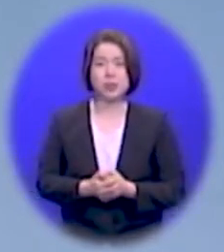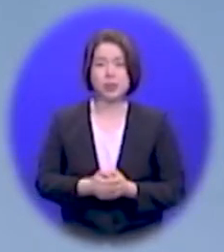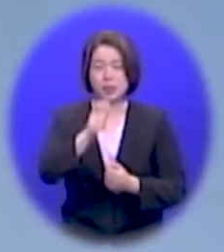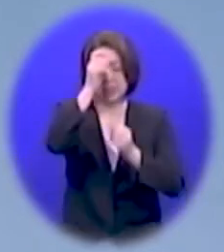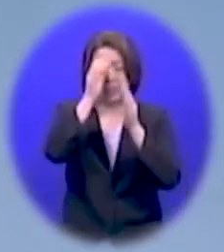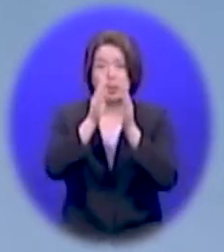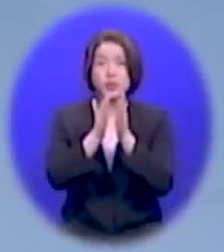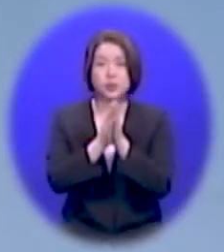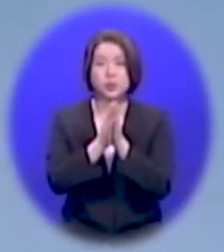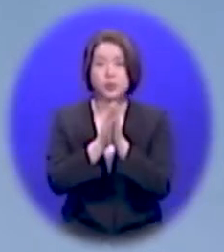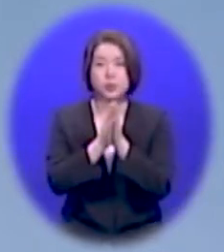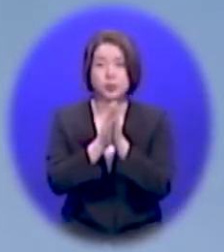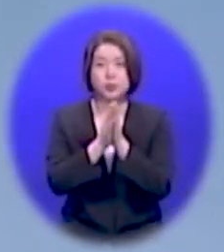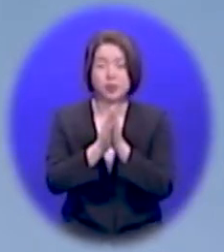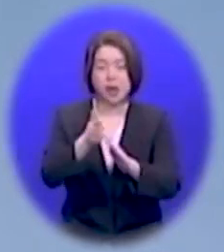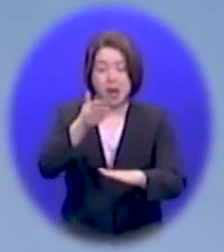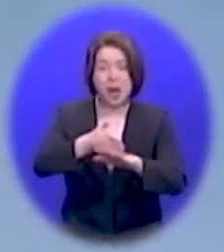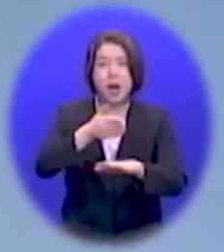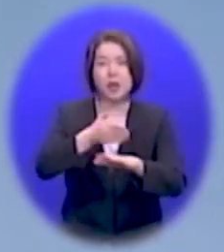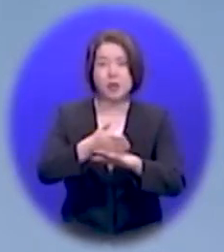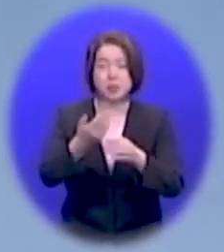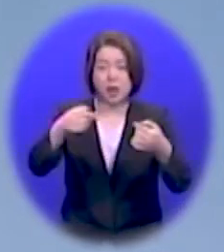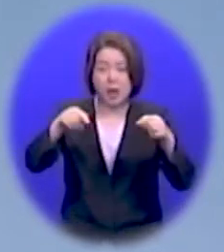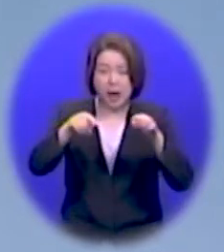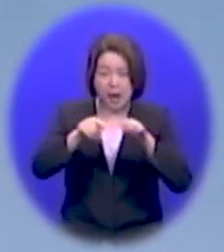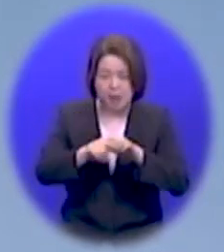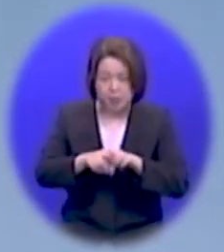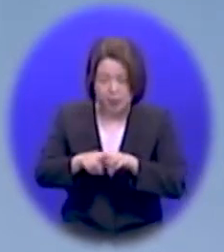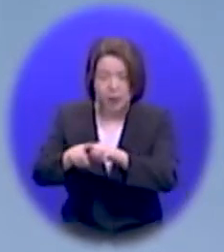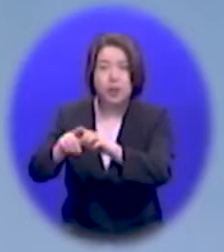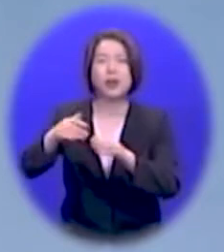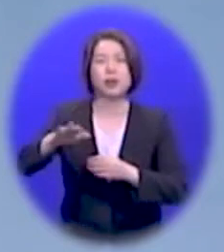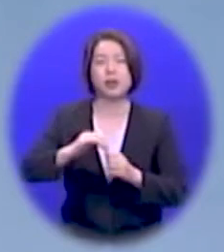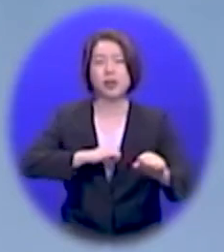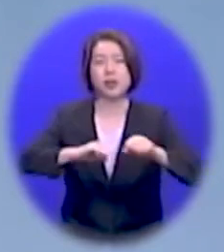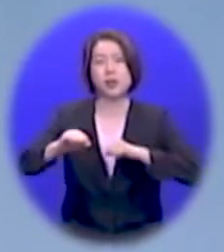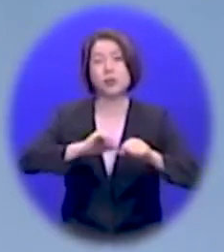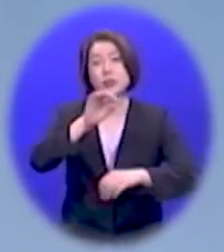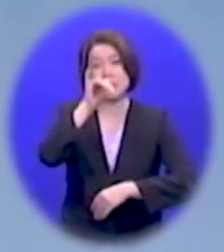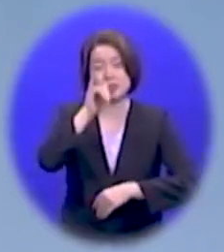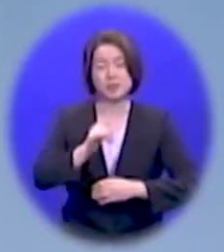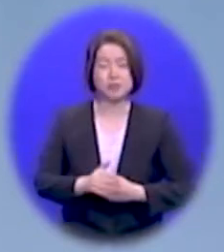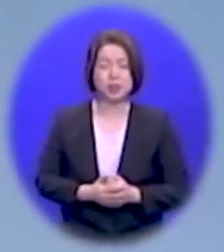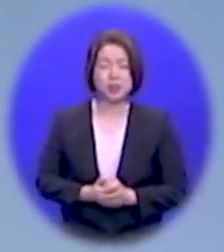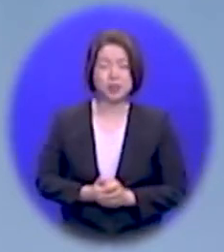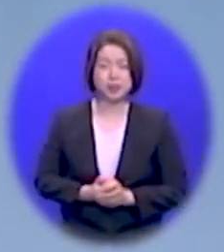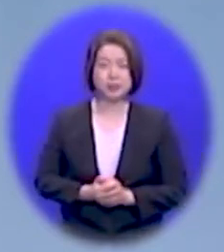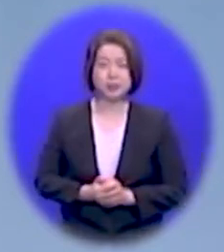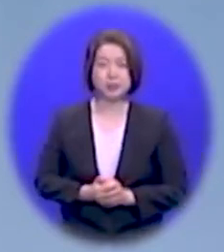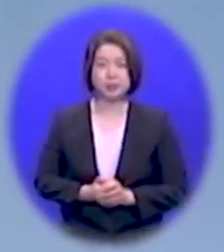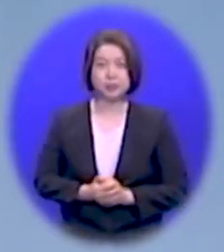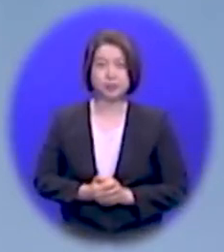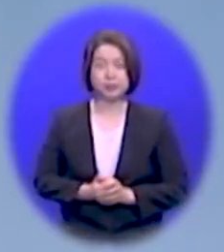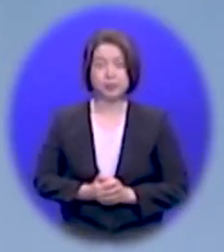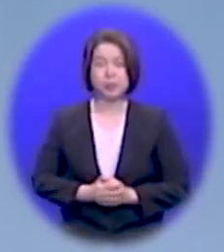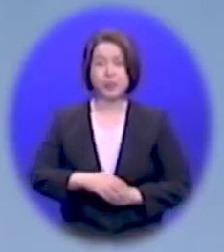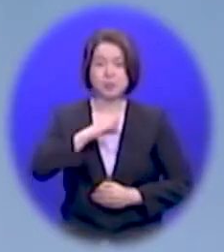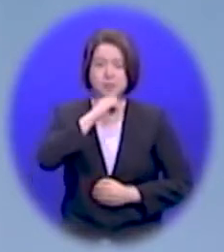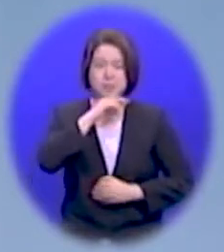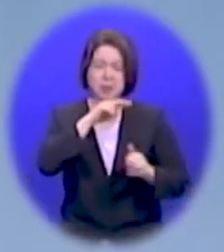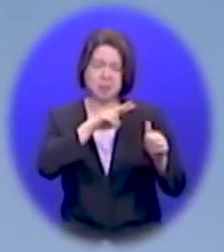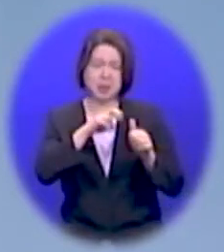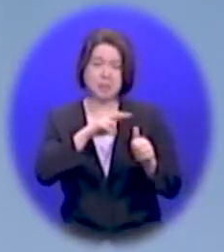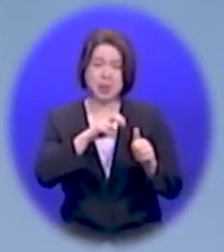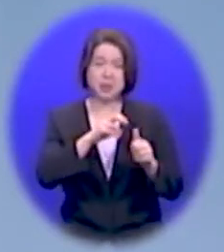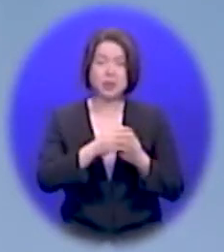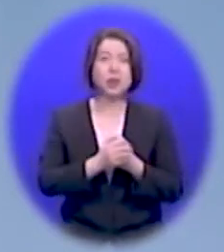기도가 감사가 함께 가야 역사가 있다는 겁니다 원망과 불평